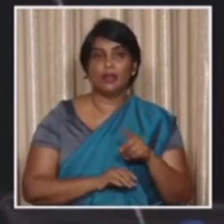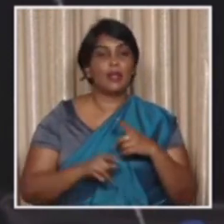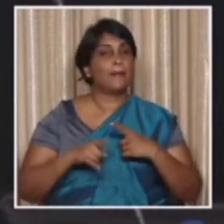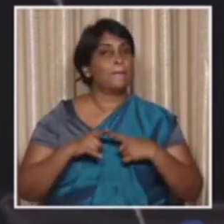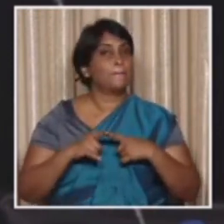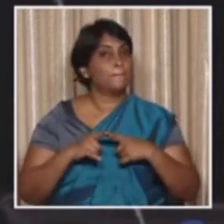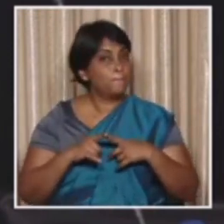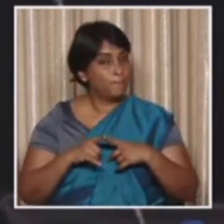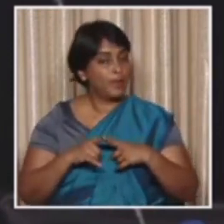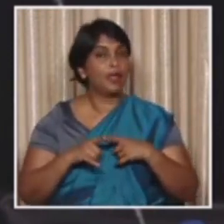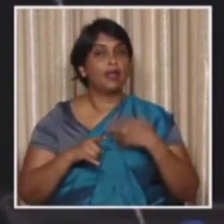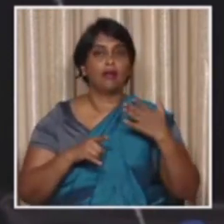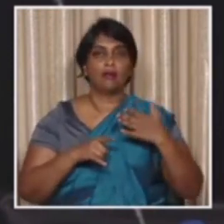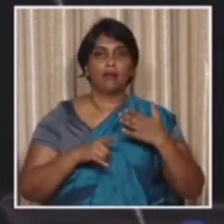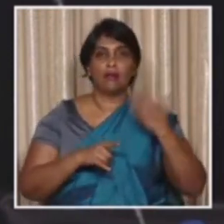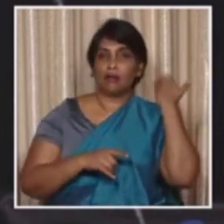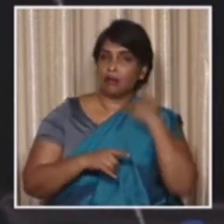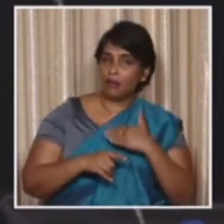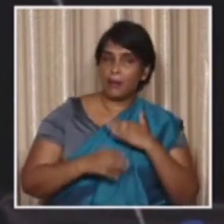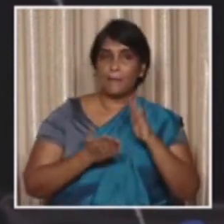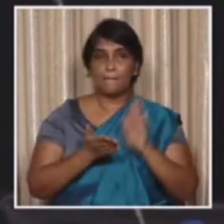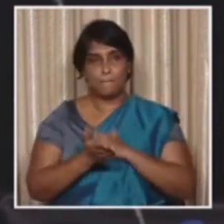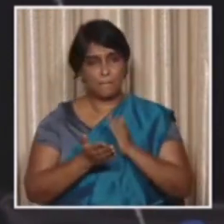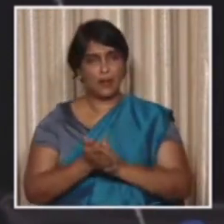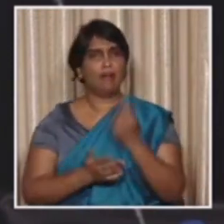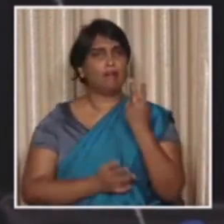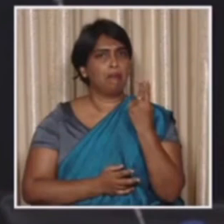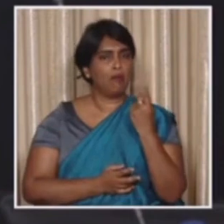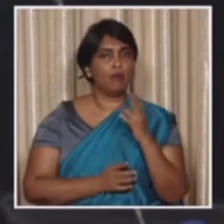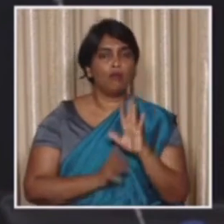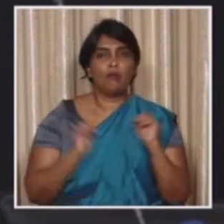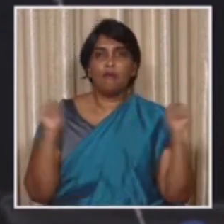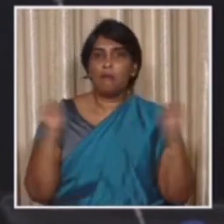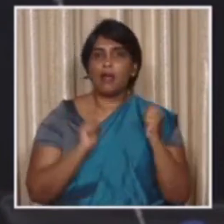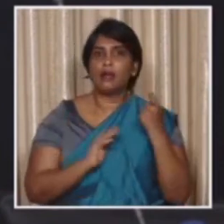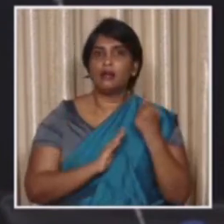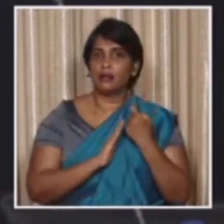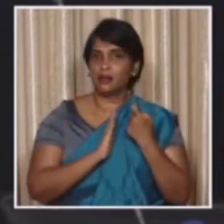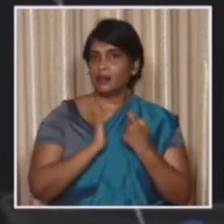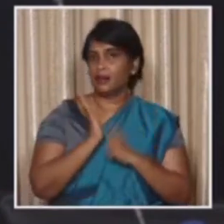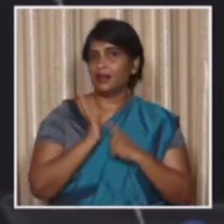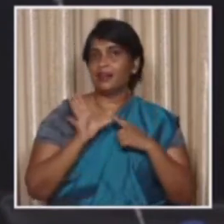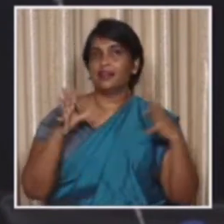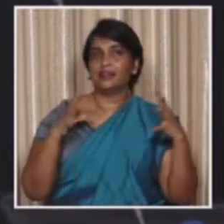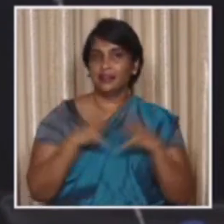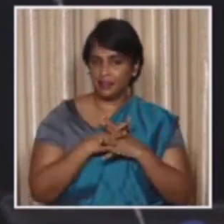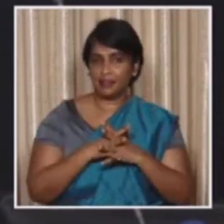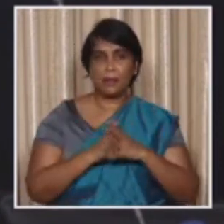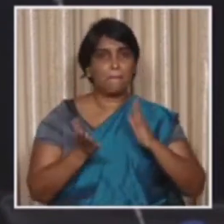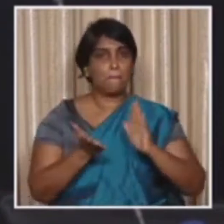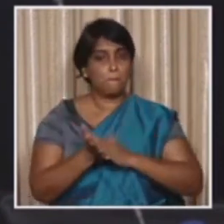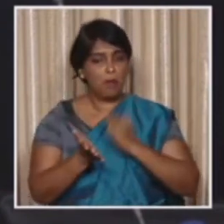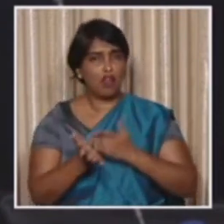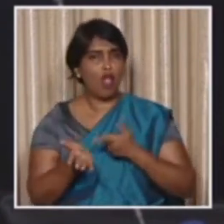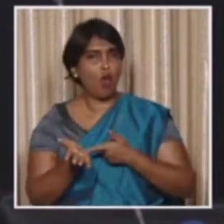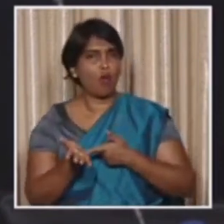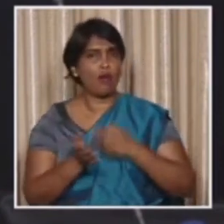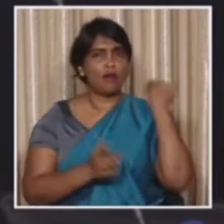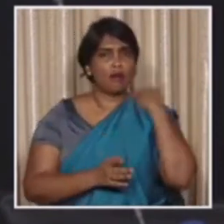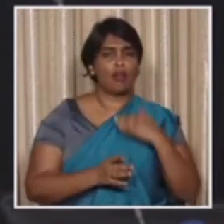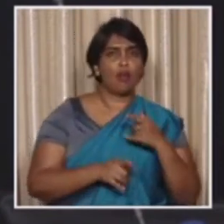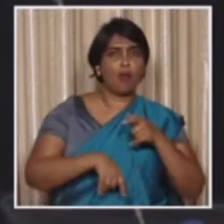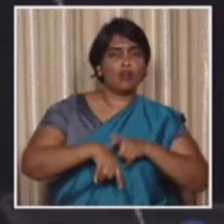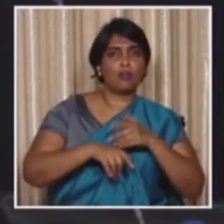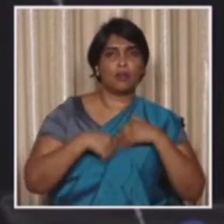pihiyak meken butter gannat puluwam bella kapannat puluwam ko meka thin bahanaka nitiyak ne Butter ganek koi beleda, bella kapan koi beleda, itu kau tuh